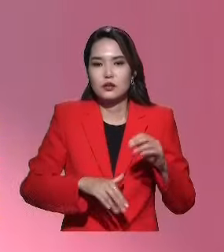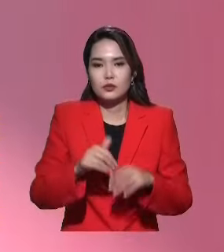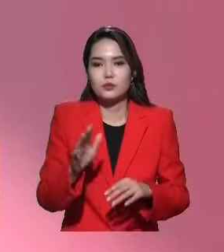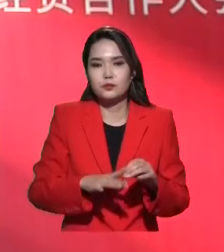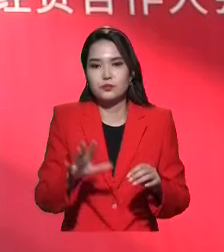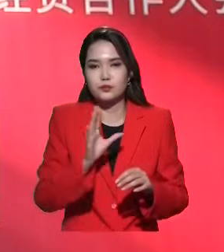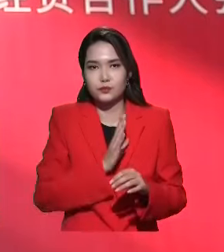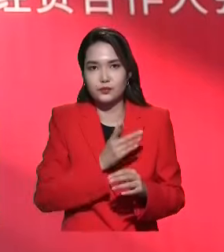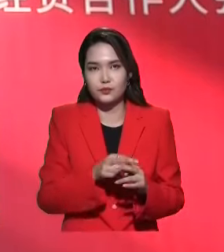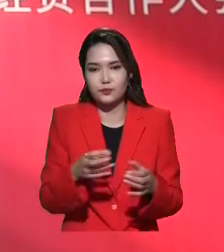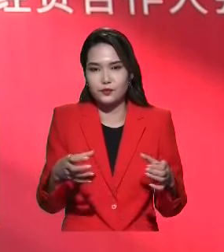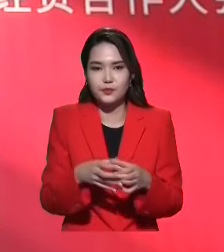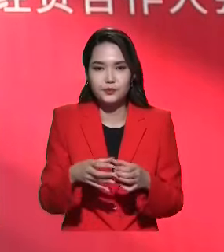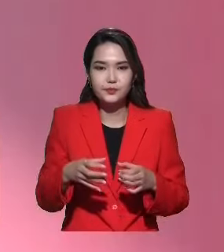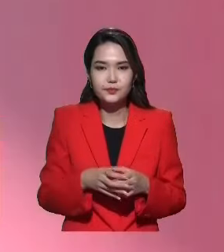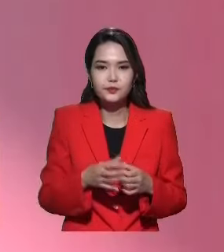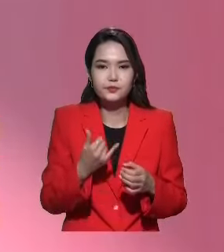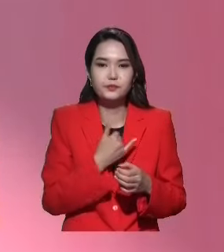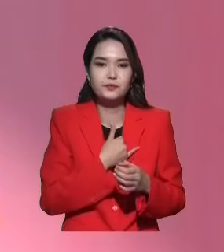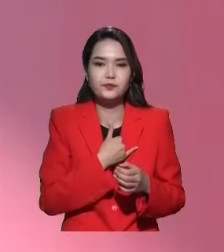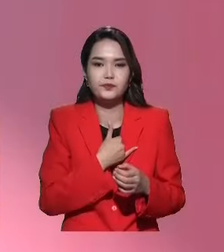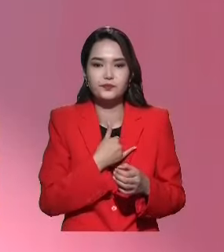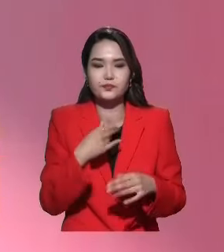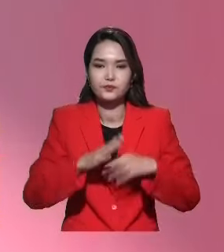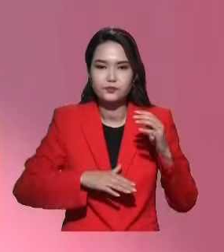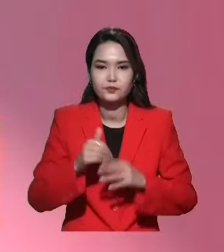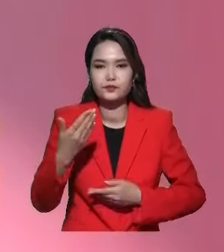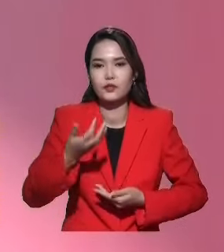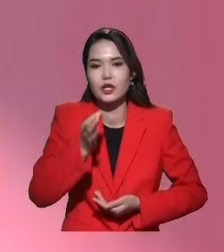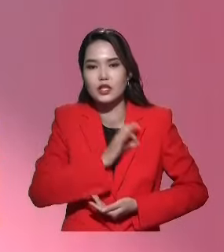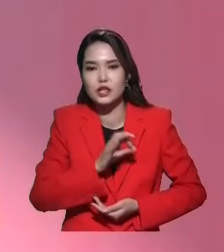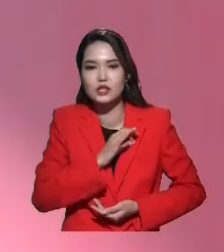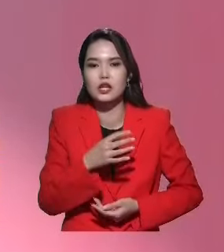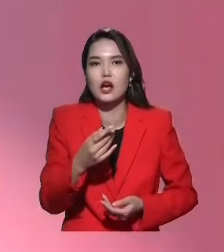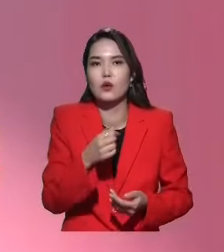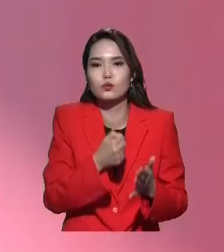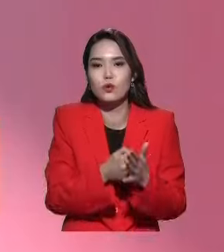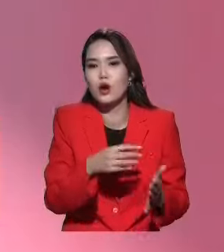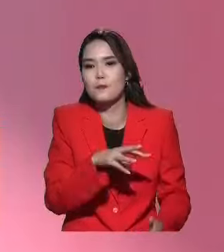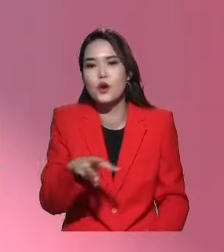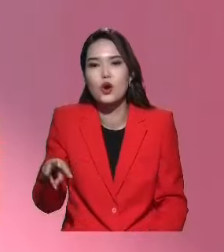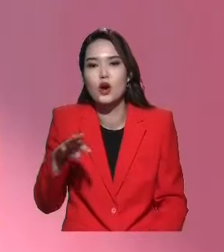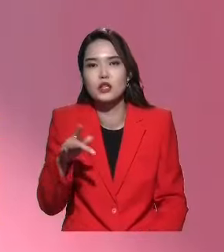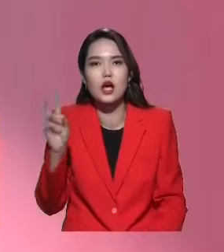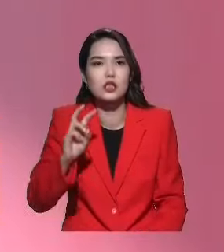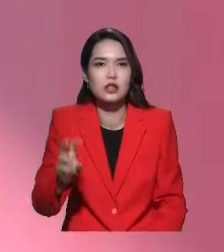Российской Федерации. И мы заключили контрактов на 75,2 миллиона долларов.